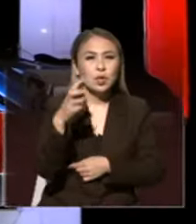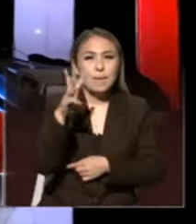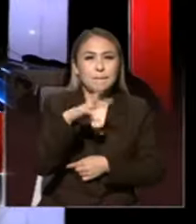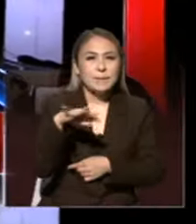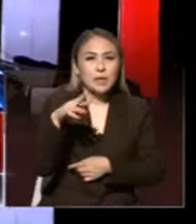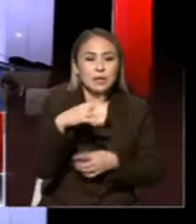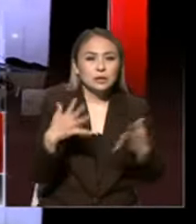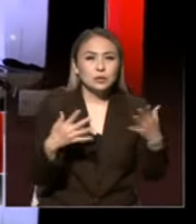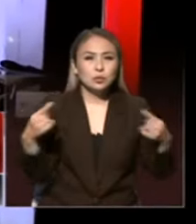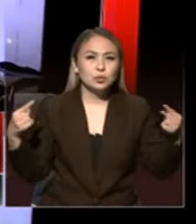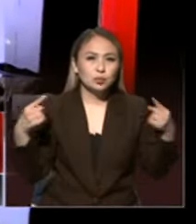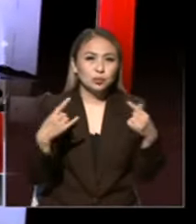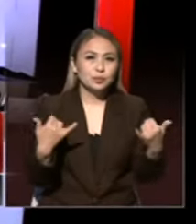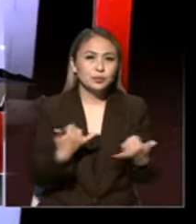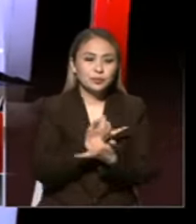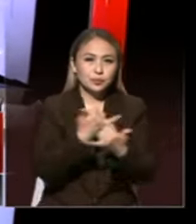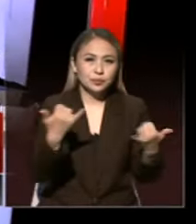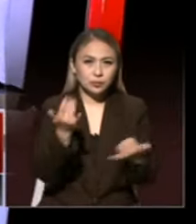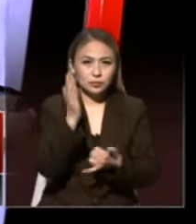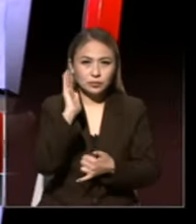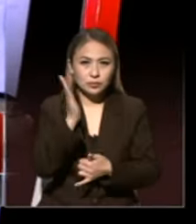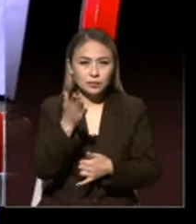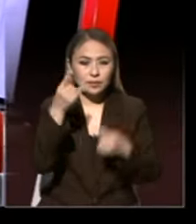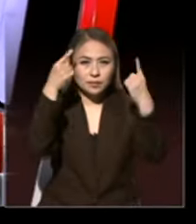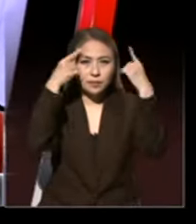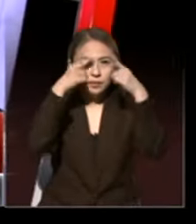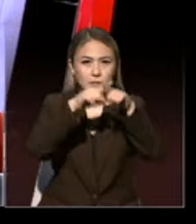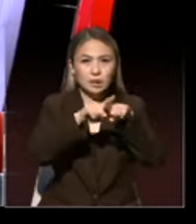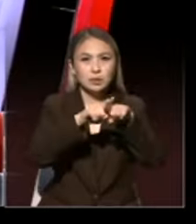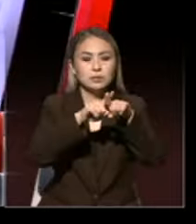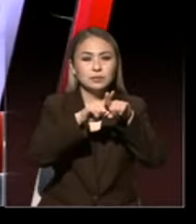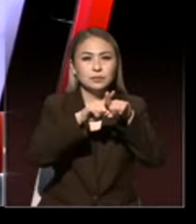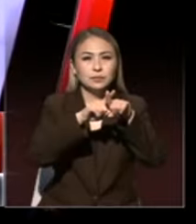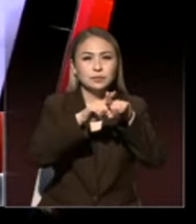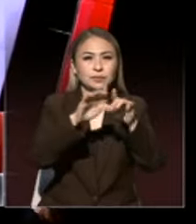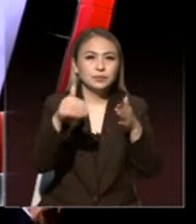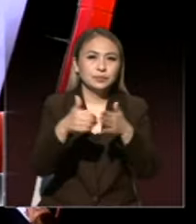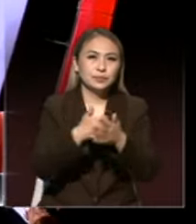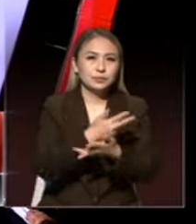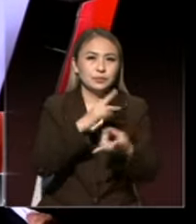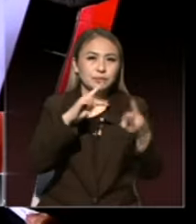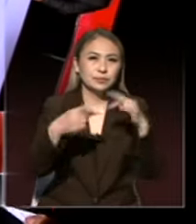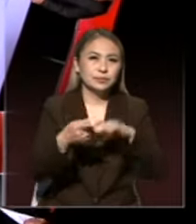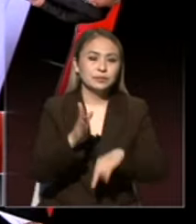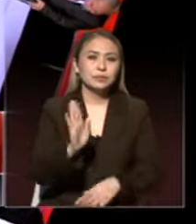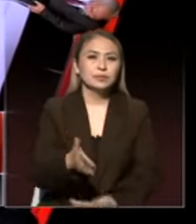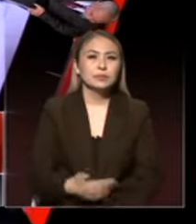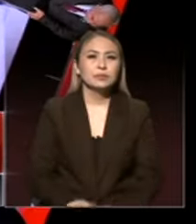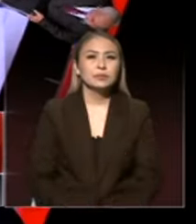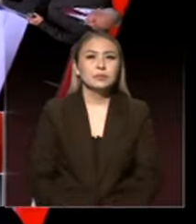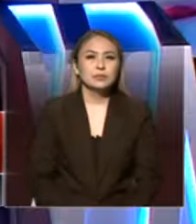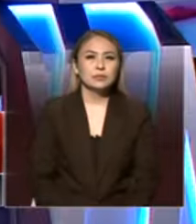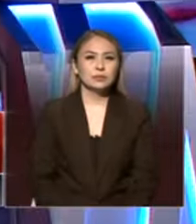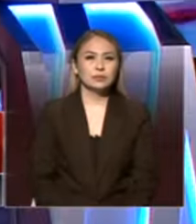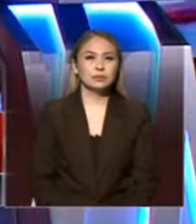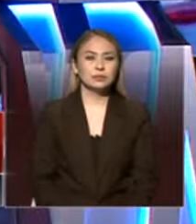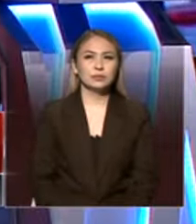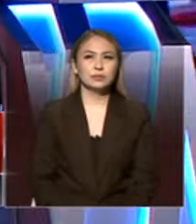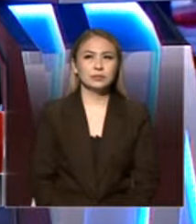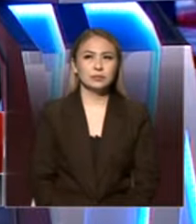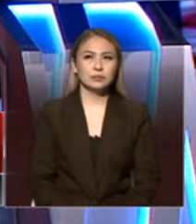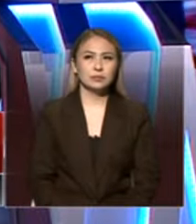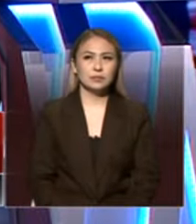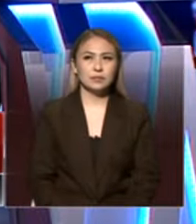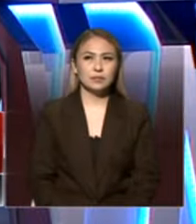кезінде бөлінсе, онда жағдай техника жаңарту деген. Мынандай жағдайлар да бар да. Қазір. Ол мен мәселен бір